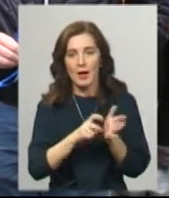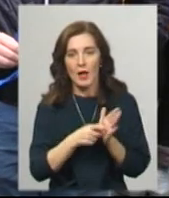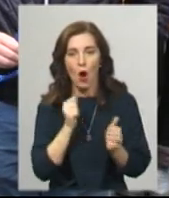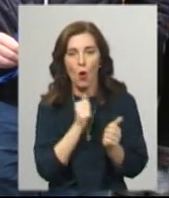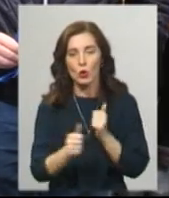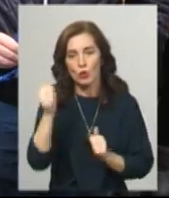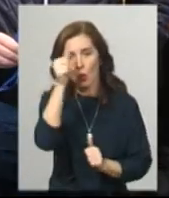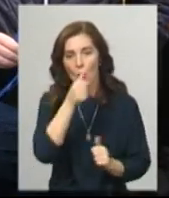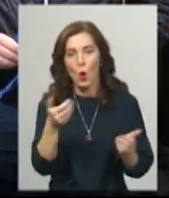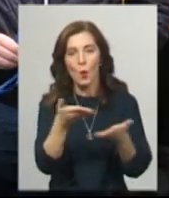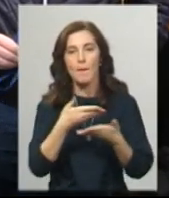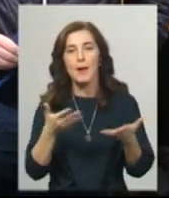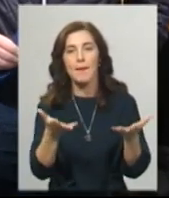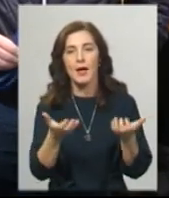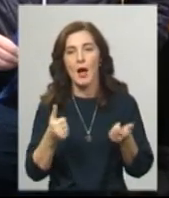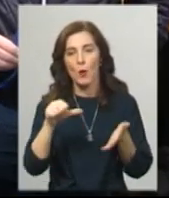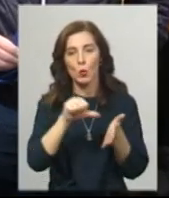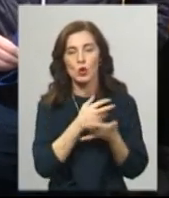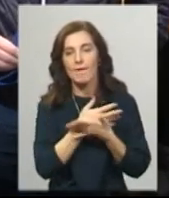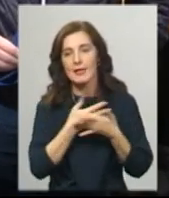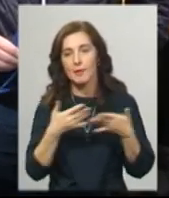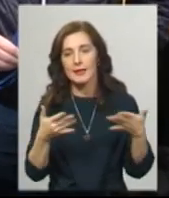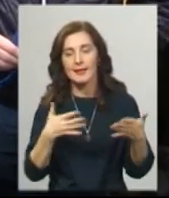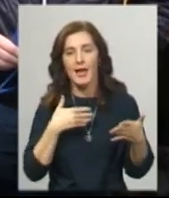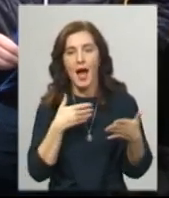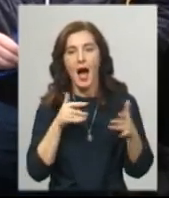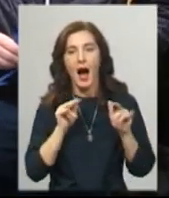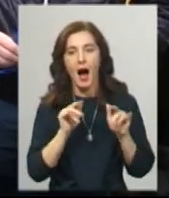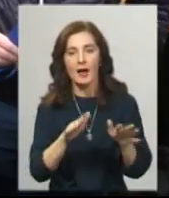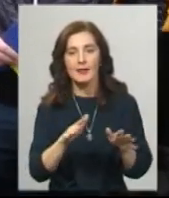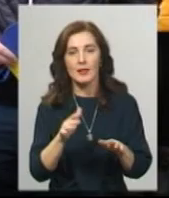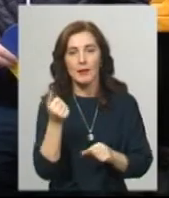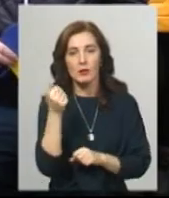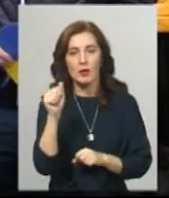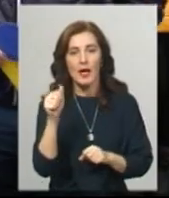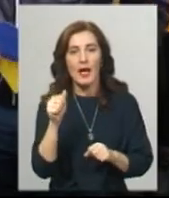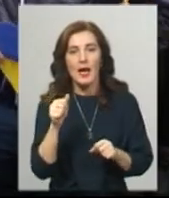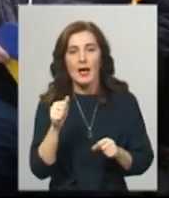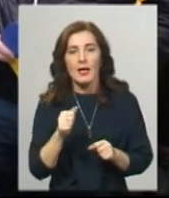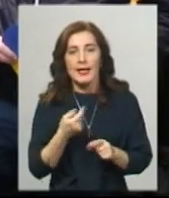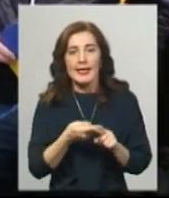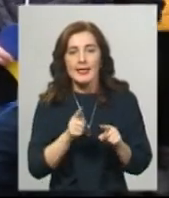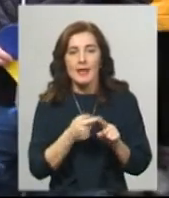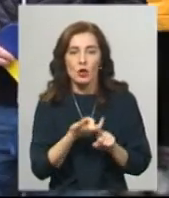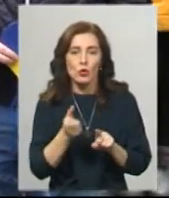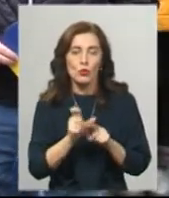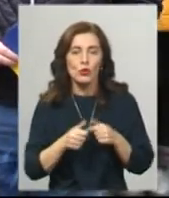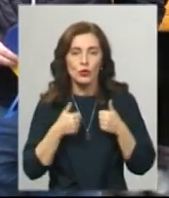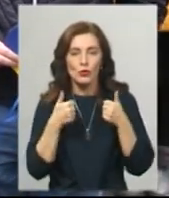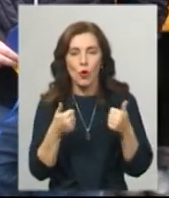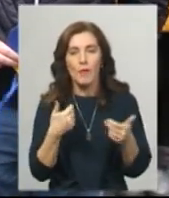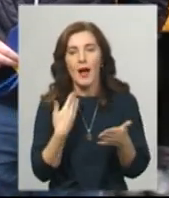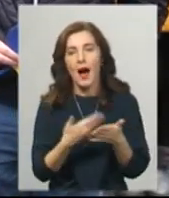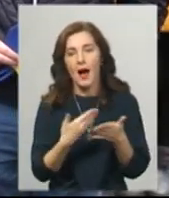року ми беремо участь в різноманітних акціях патріотичних і флешмобах. І це дуже добре,